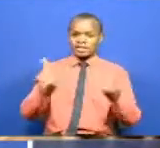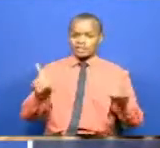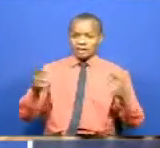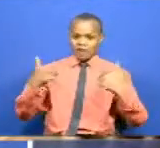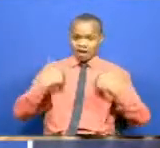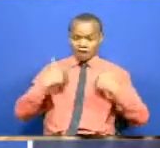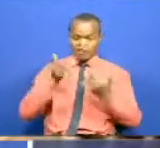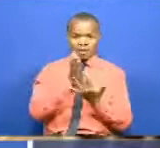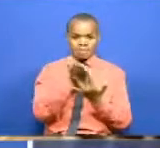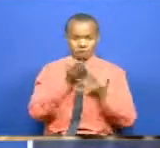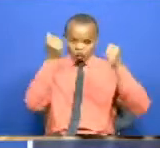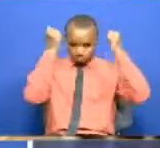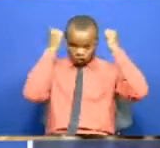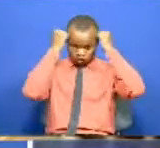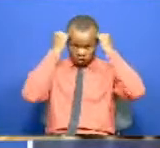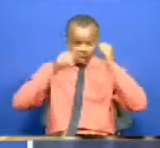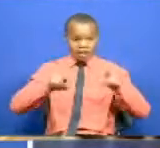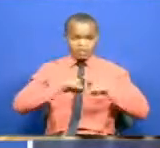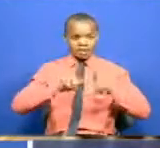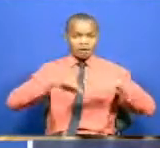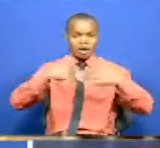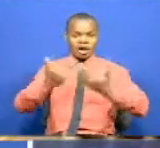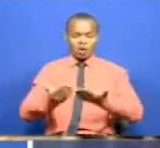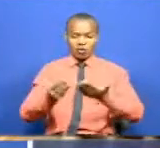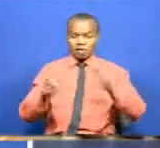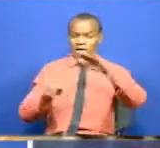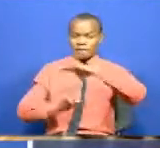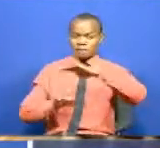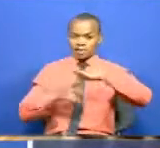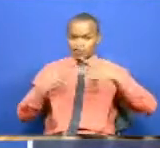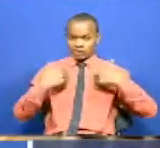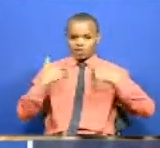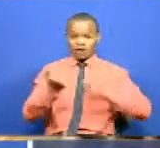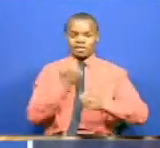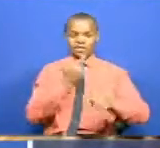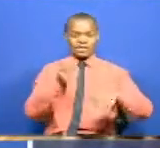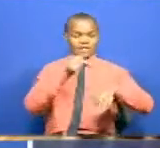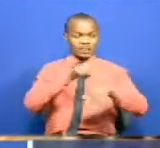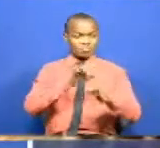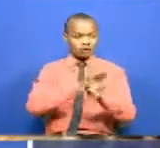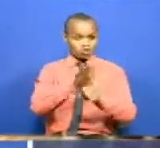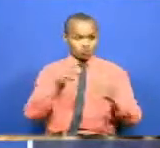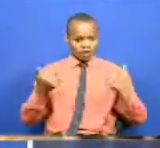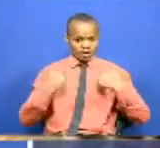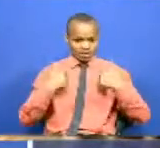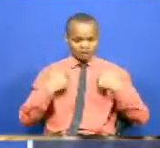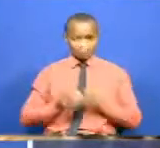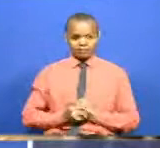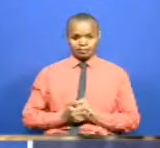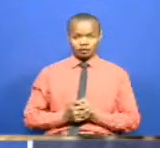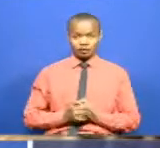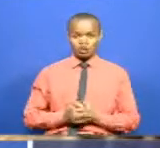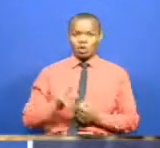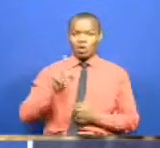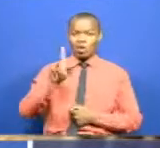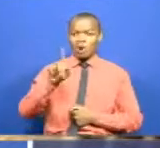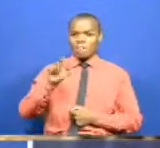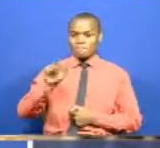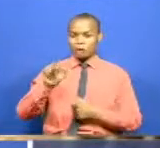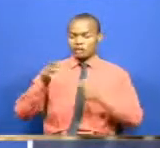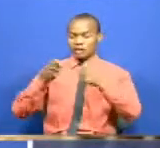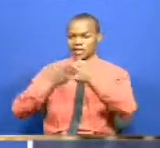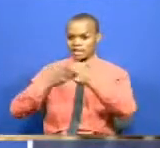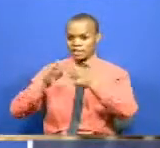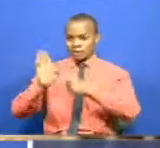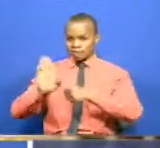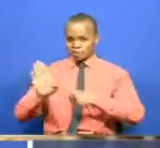wanafunzi. Hii ni kama ilivyopendekezwa na Wizara ya Afya kufuatia chamko la janga la COVID-19. Shilingi bilioni 1.9 mtazamaji